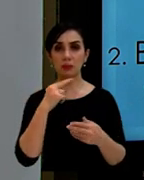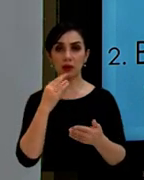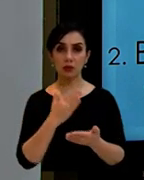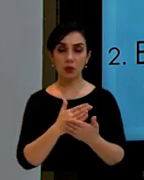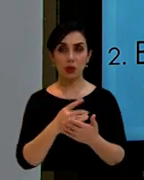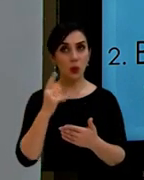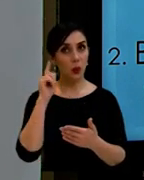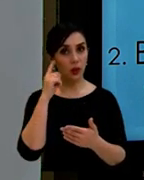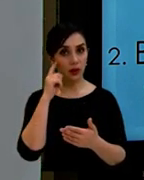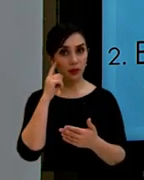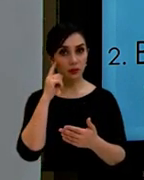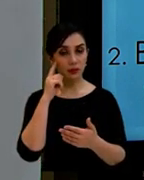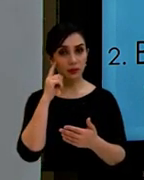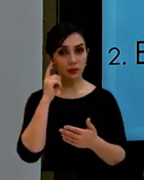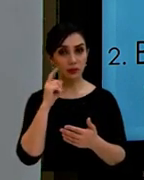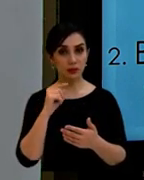O'ylab